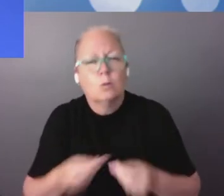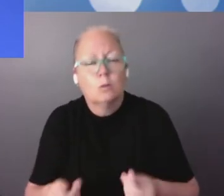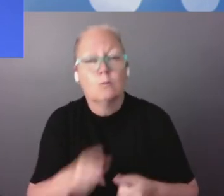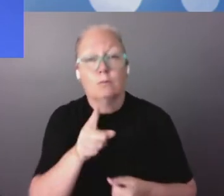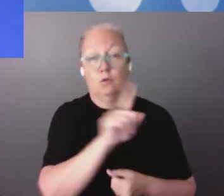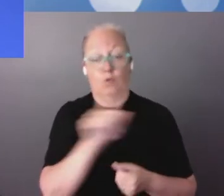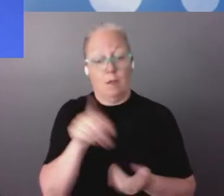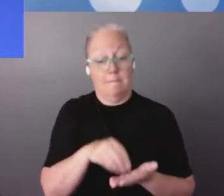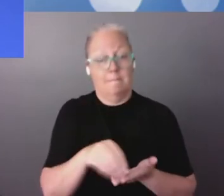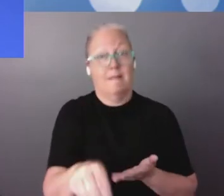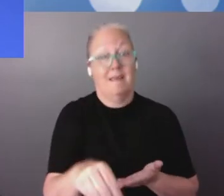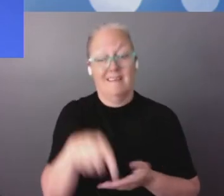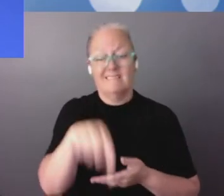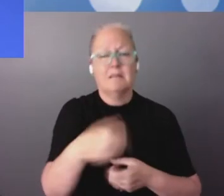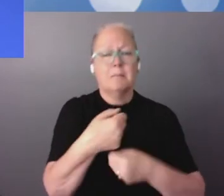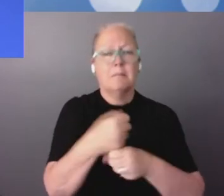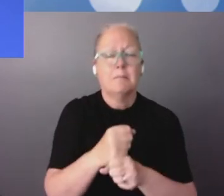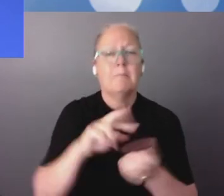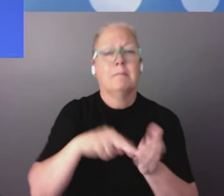Je pense que cette phrase rend bien